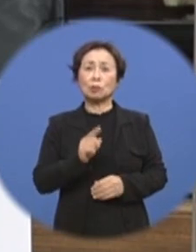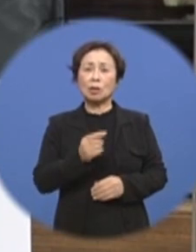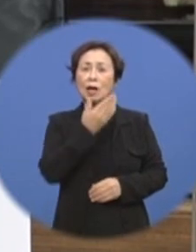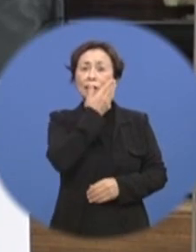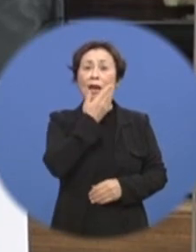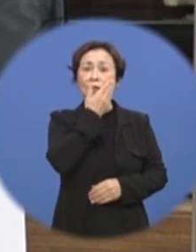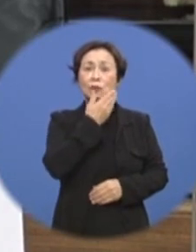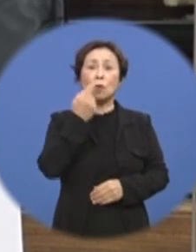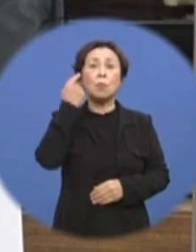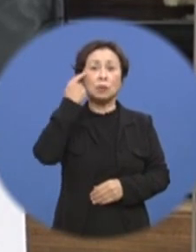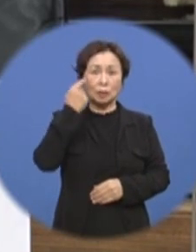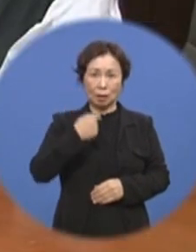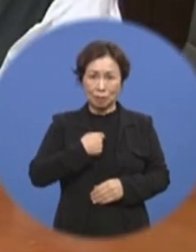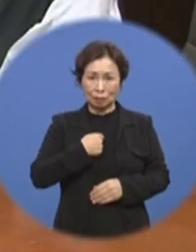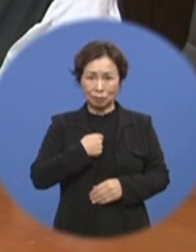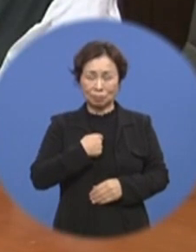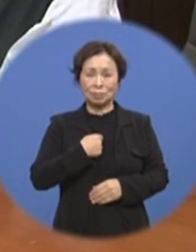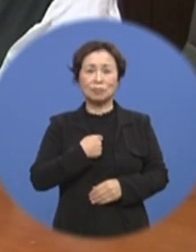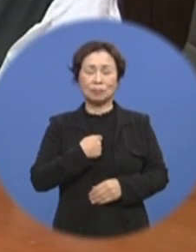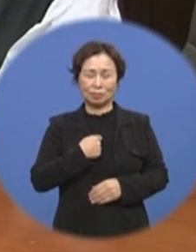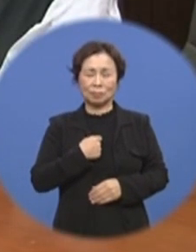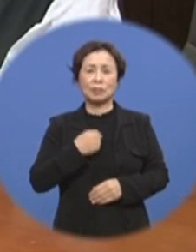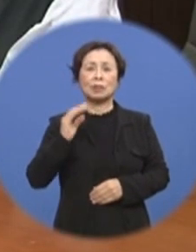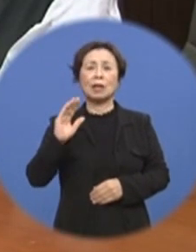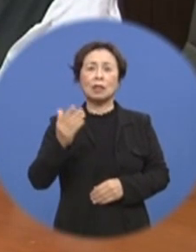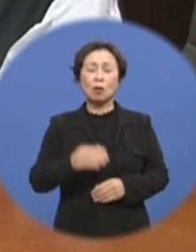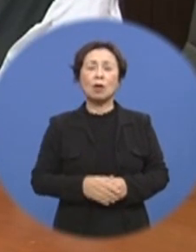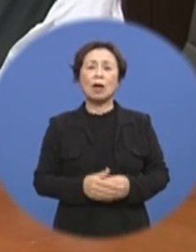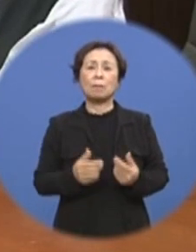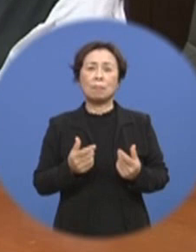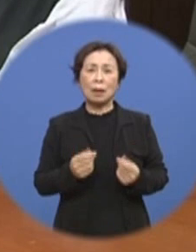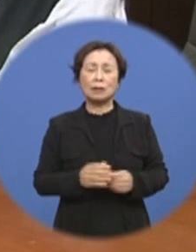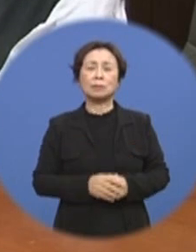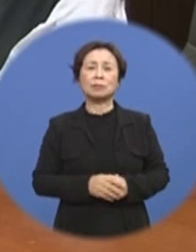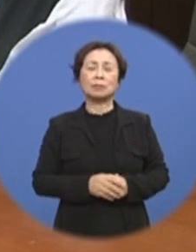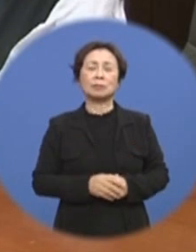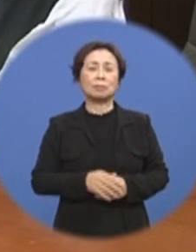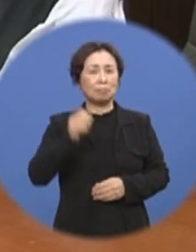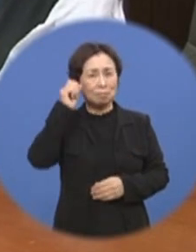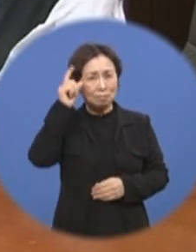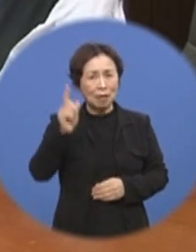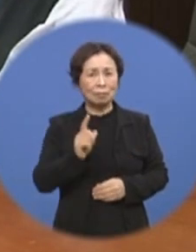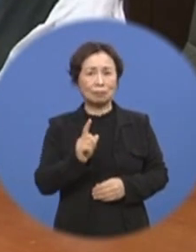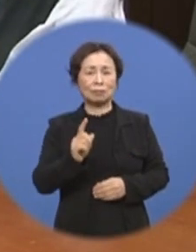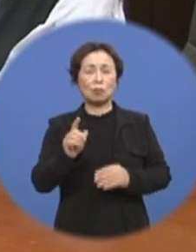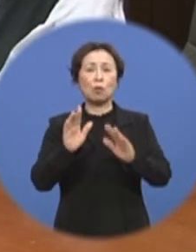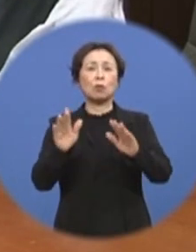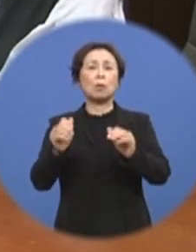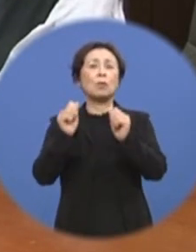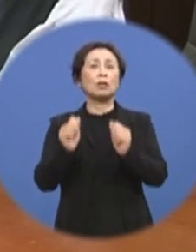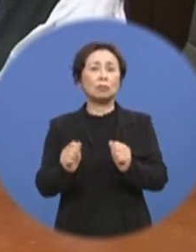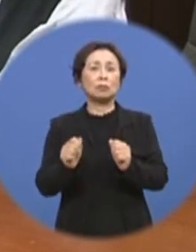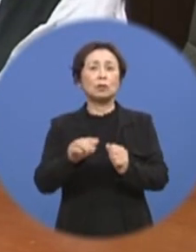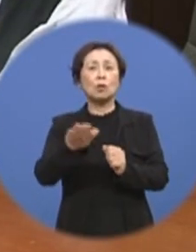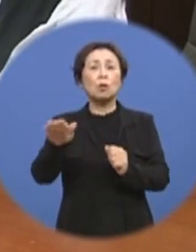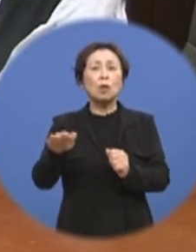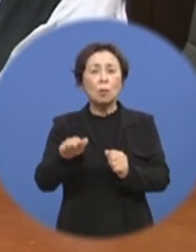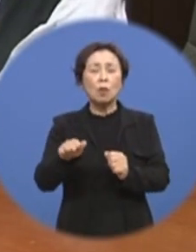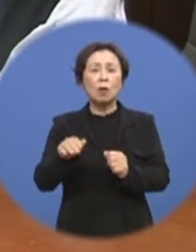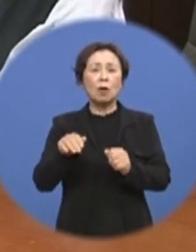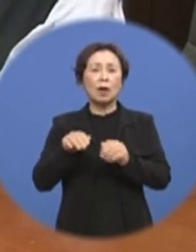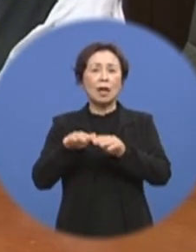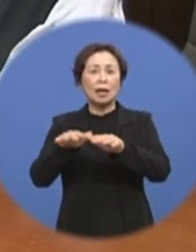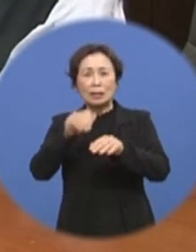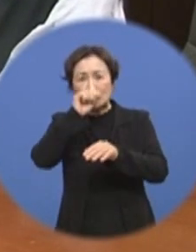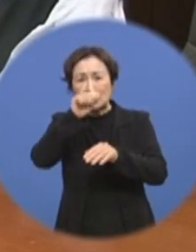が大事だと私は思ってるんだけどやっぱりその絵よくできるこうもいるからその子にも刺激を